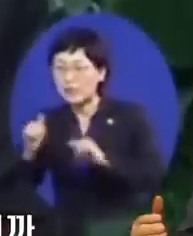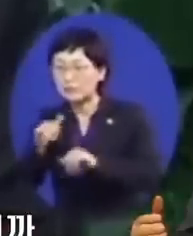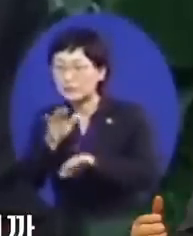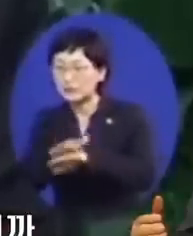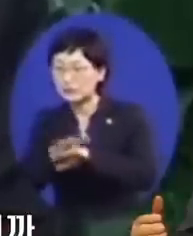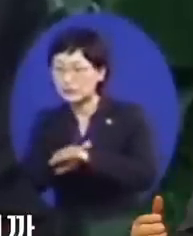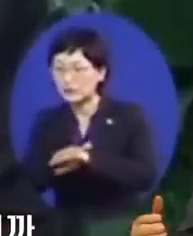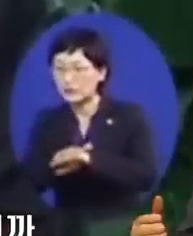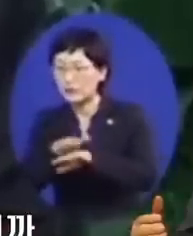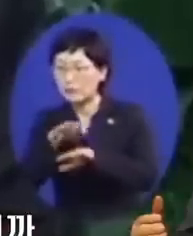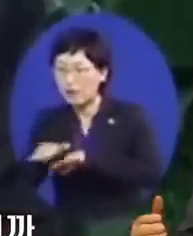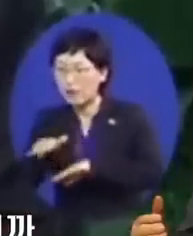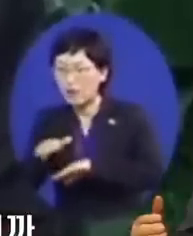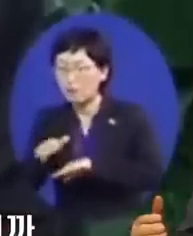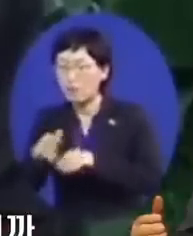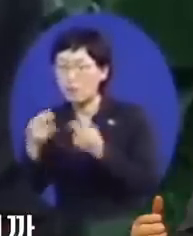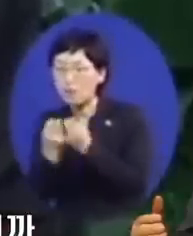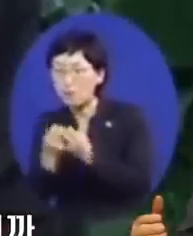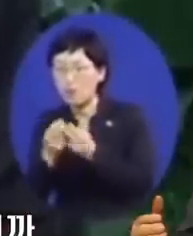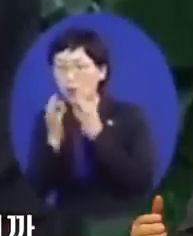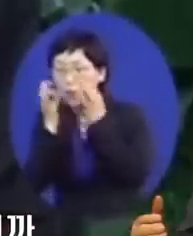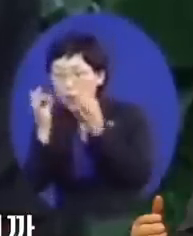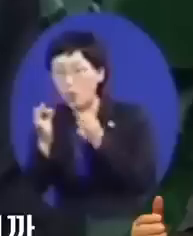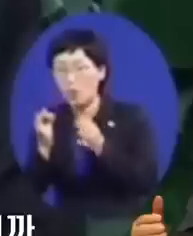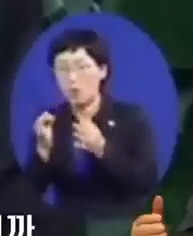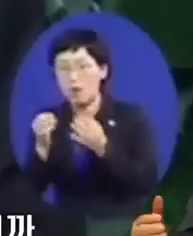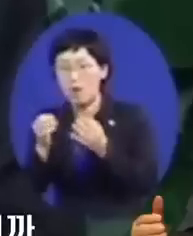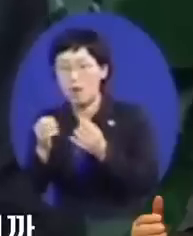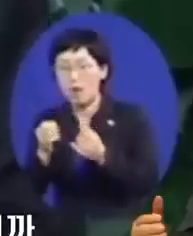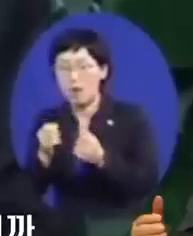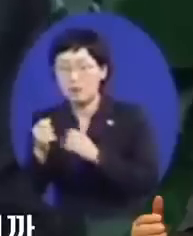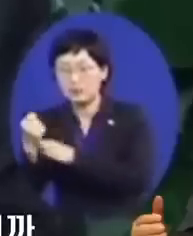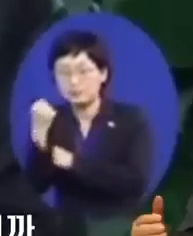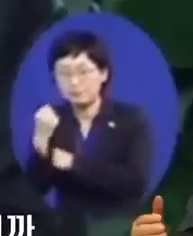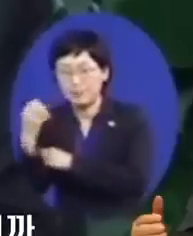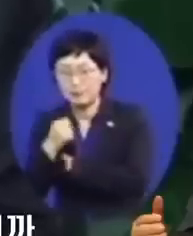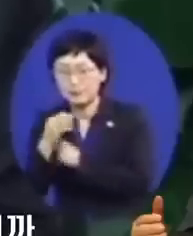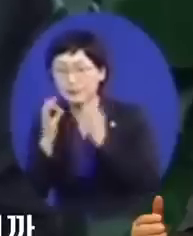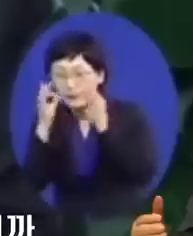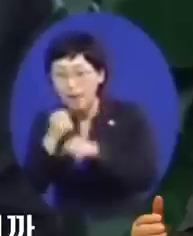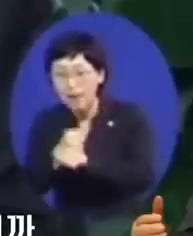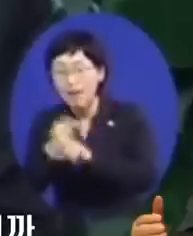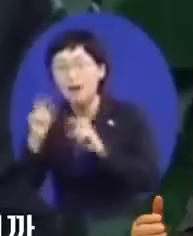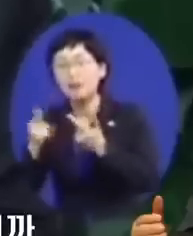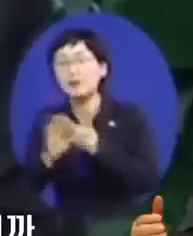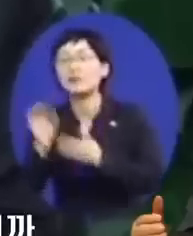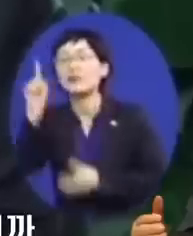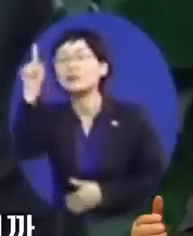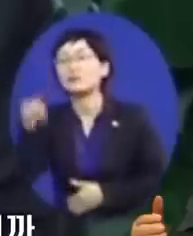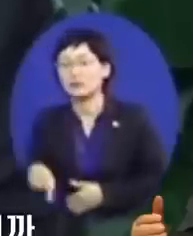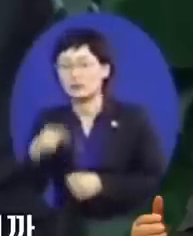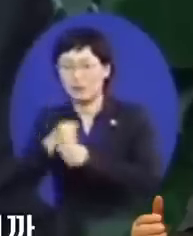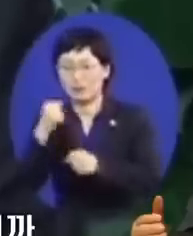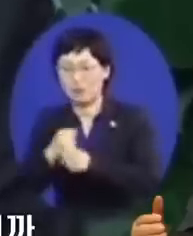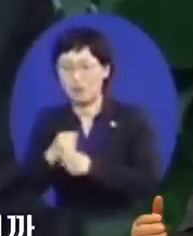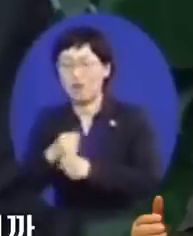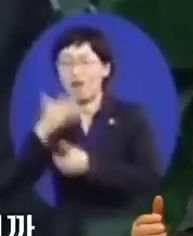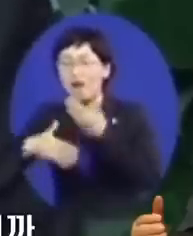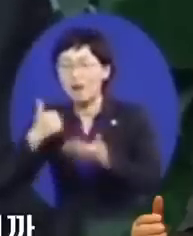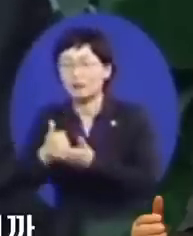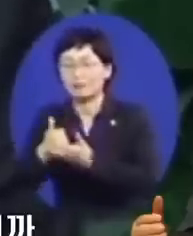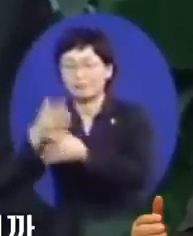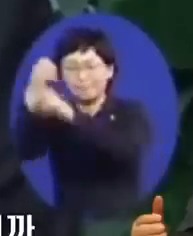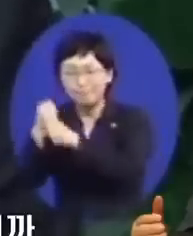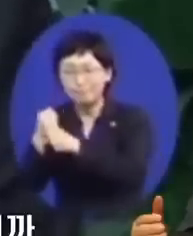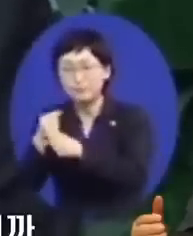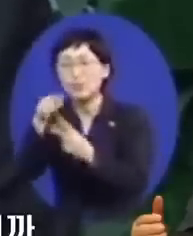노력과 힘으로 버티게 나갈 것이냐, 그렇지 않으면 천지와 만물을 지으신 하나님께 의지할 것이냐,